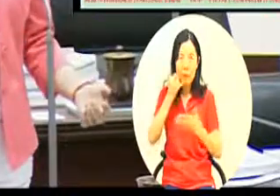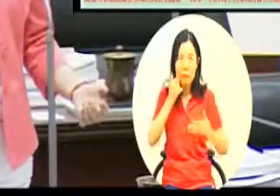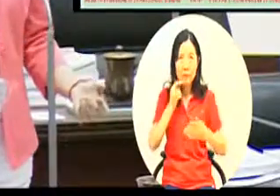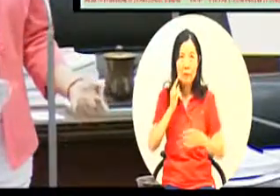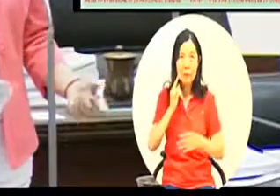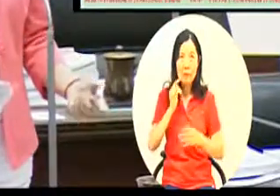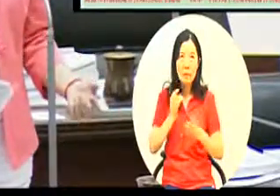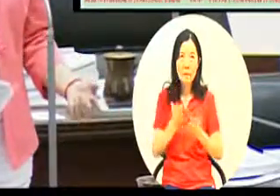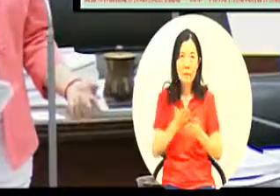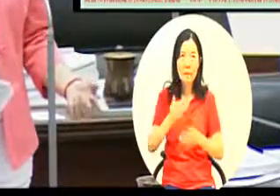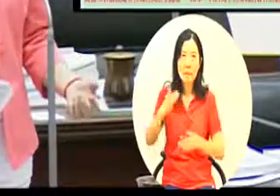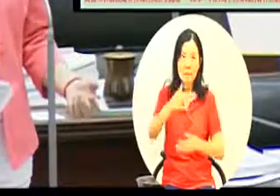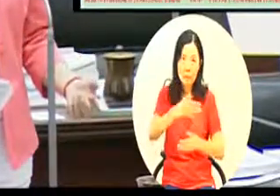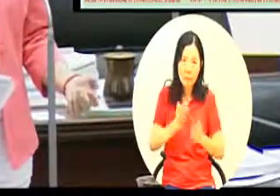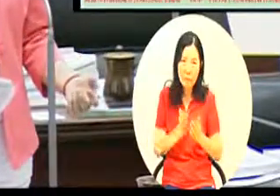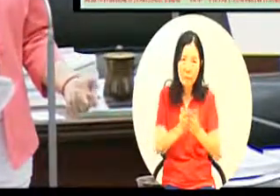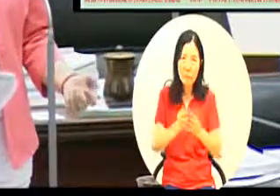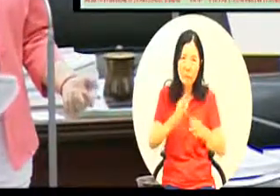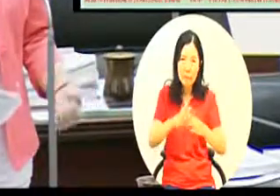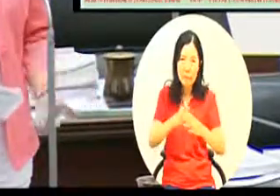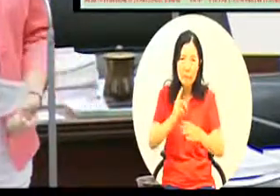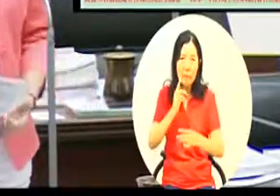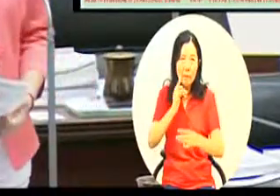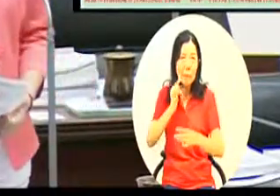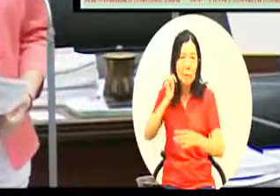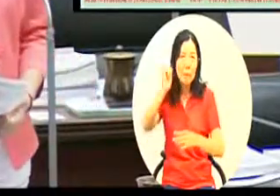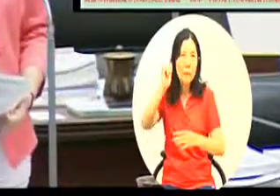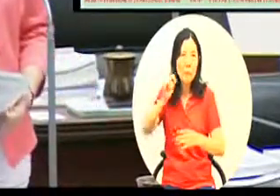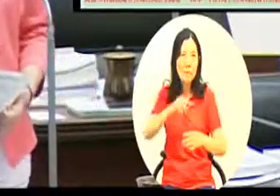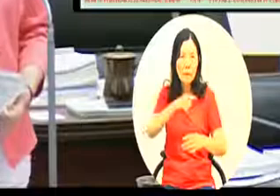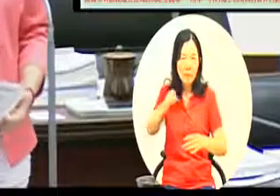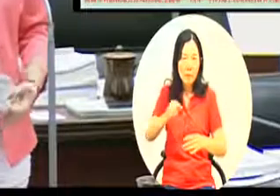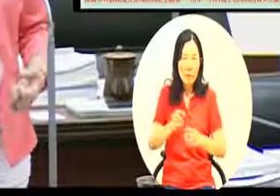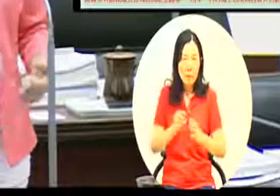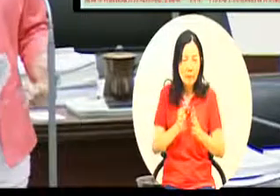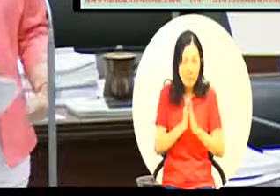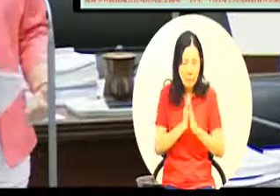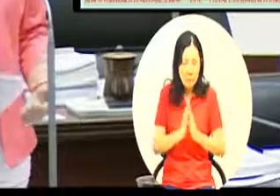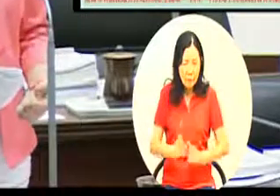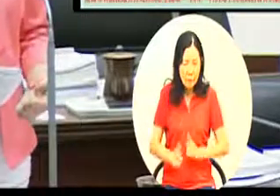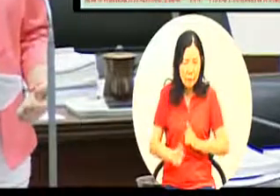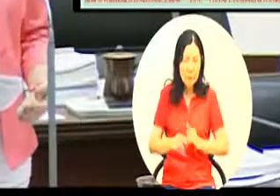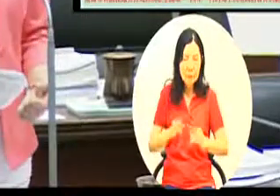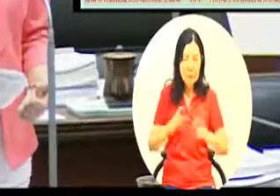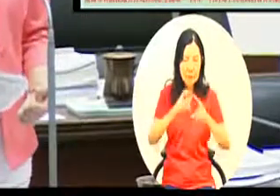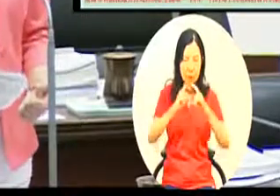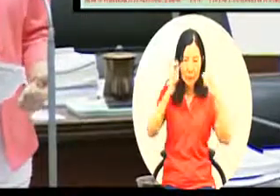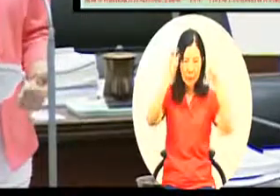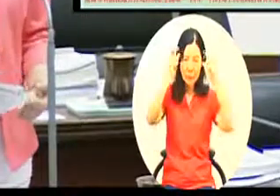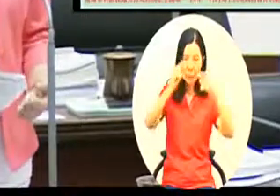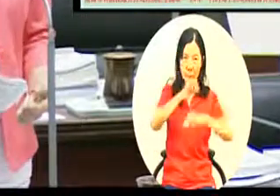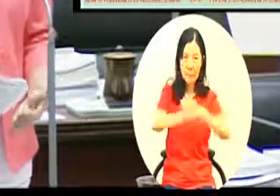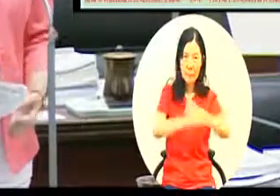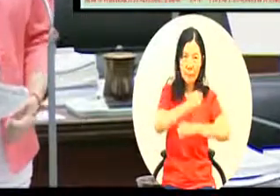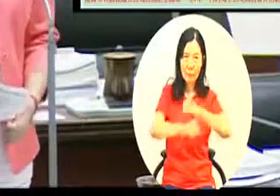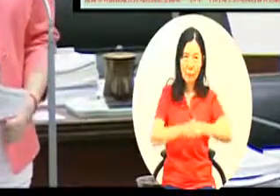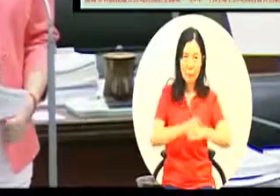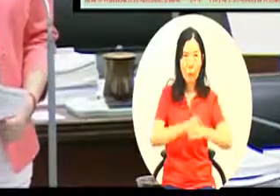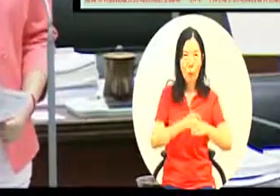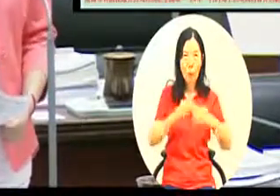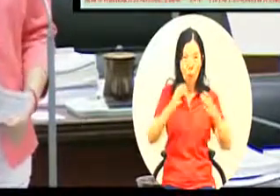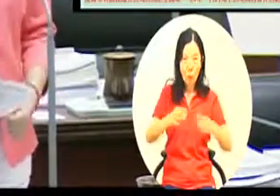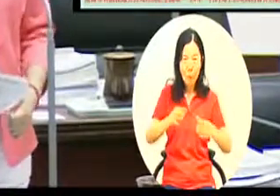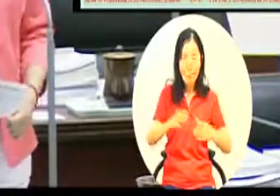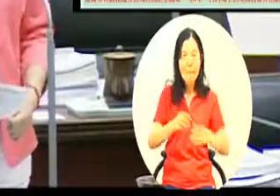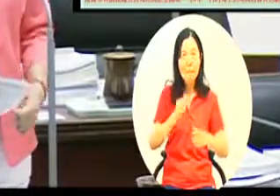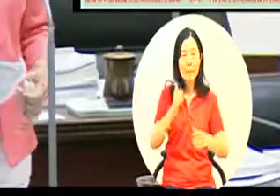渔船的一个信仰，大家是真的是非常的虔诚。那回到了高雄，这次的活动非常办得非常圆